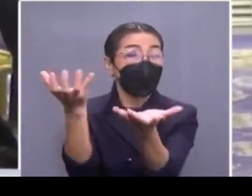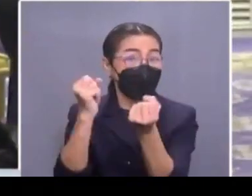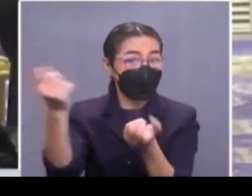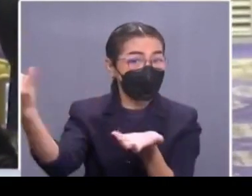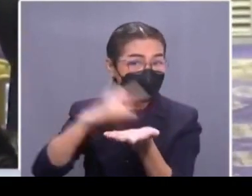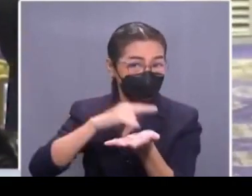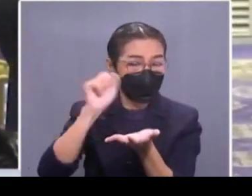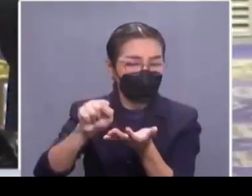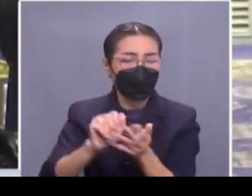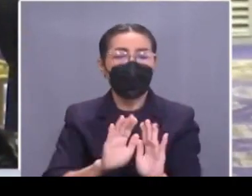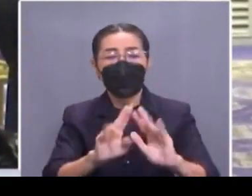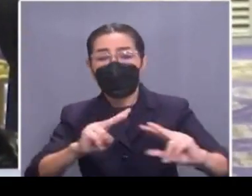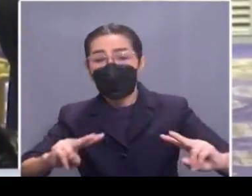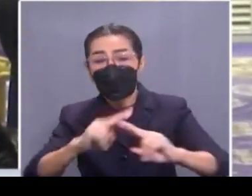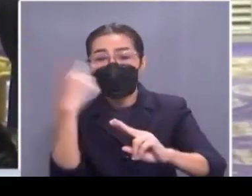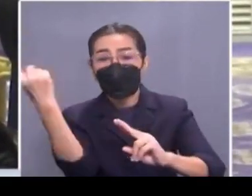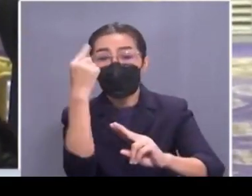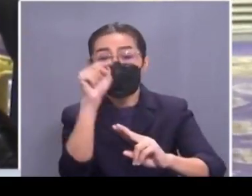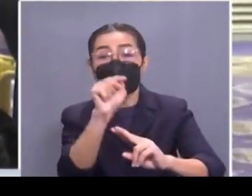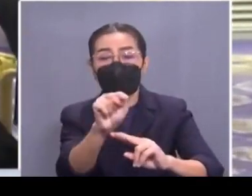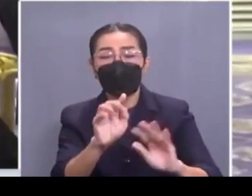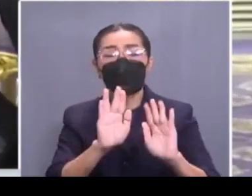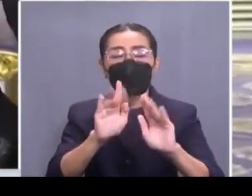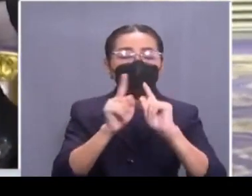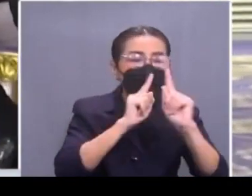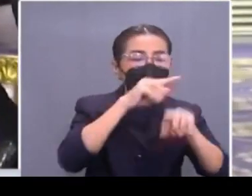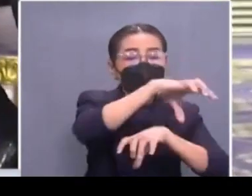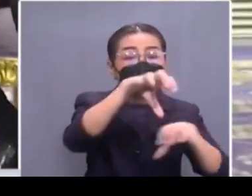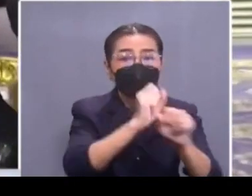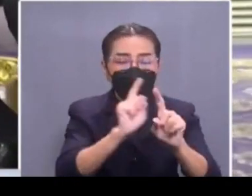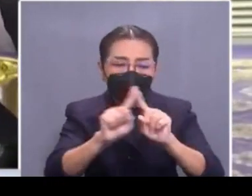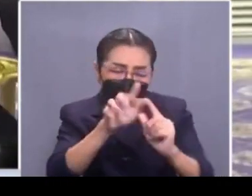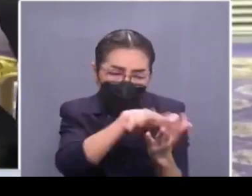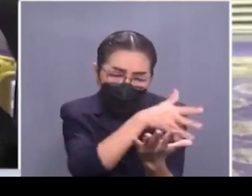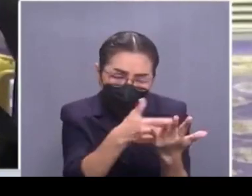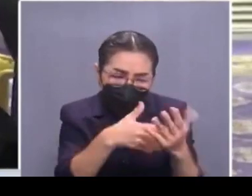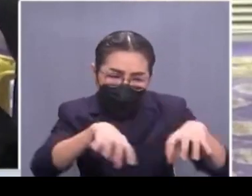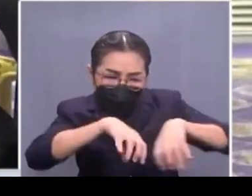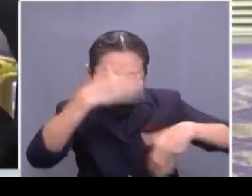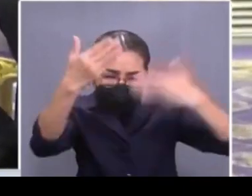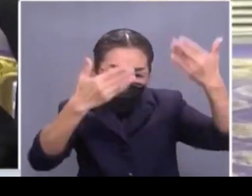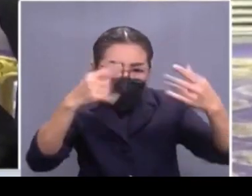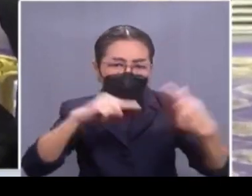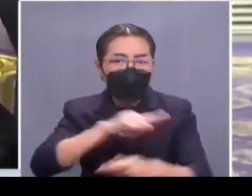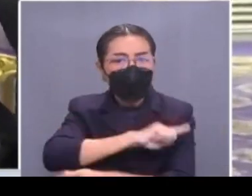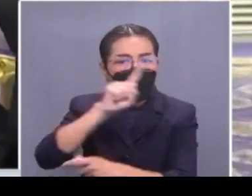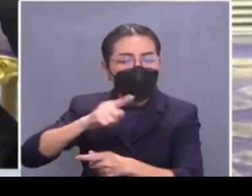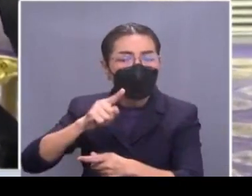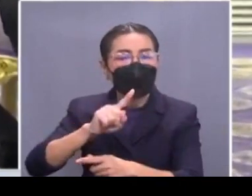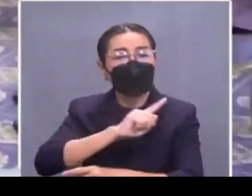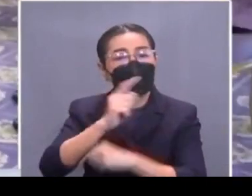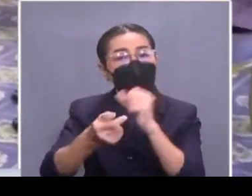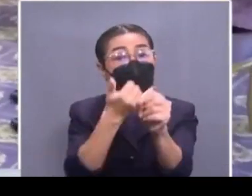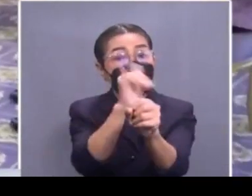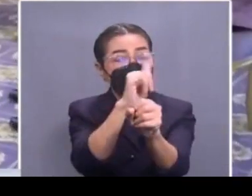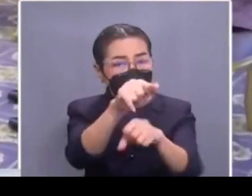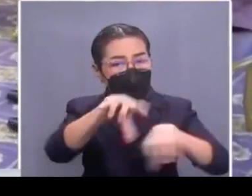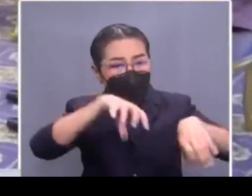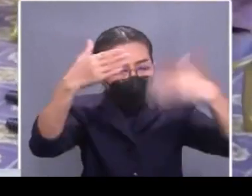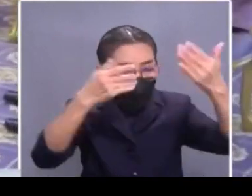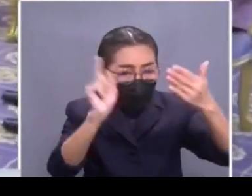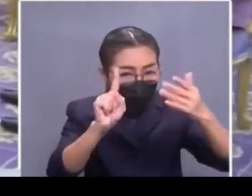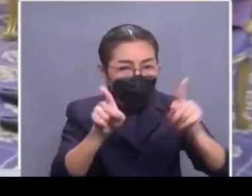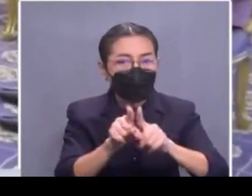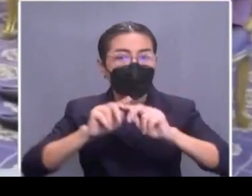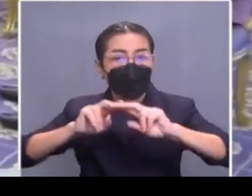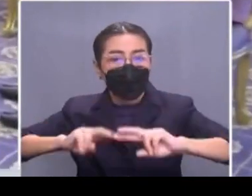ที่ยวและกีฬาค่ะไปหารือกับหน่วยงานที่เกี่ยวข้องไปพิจารณาถึงเรื่องของการจัดกิจกรรมในช่วงเทศกาลปีใหม่ในรูปแบบร่วมกันระหว่างภาครั